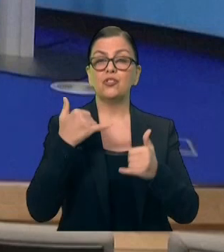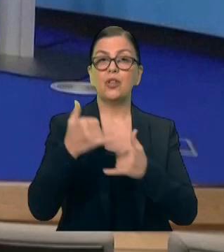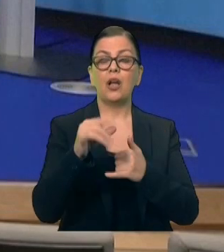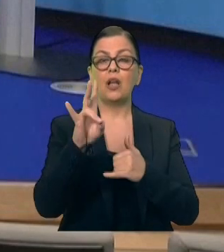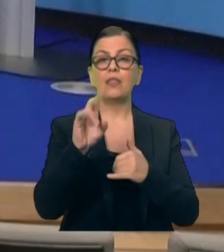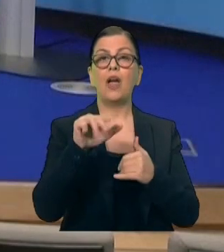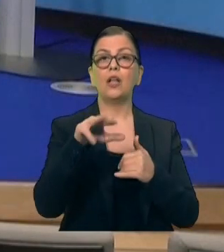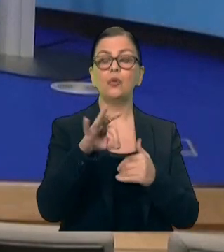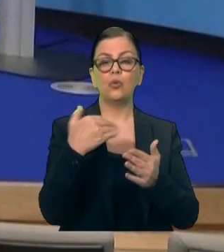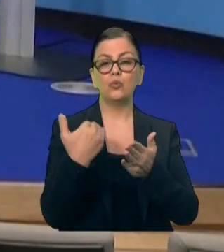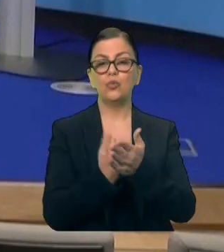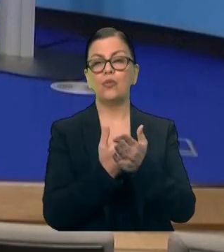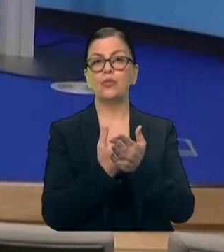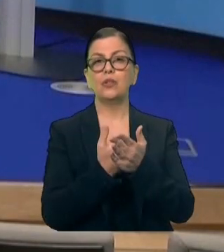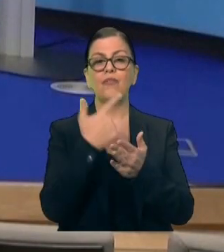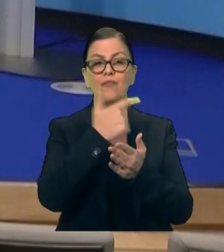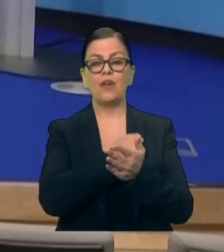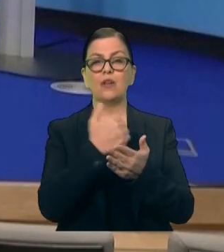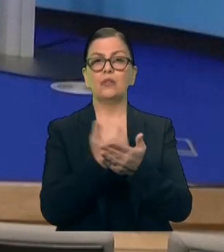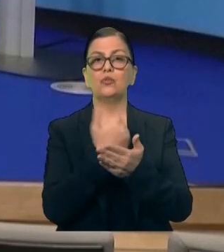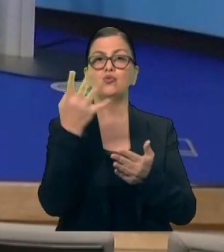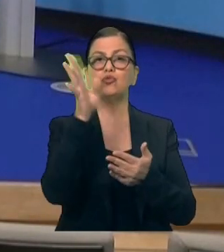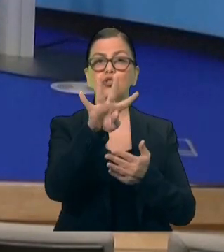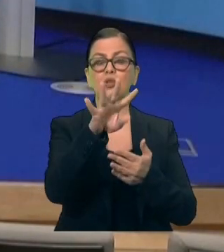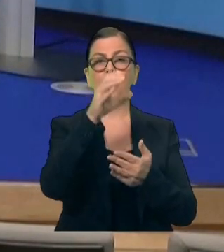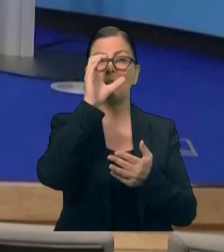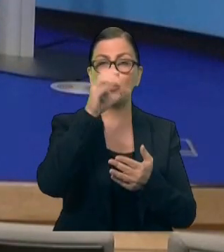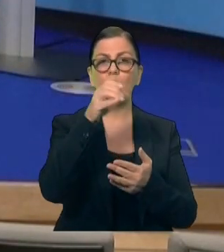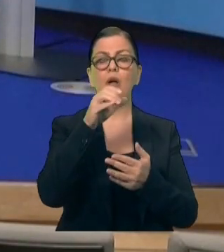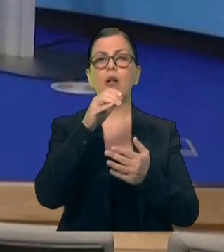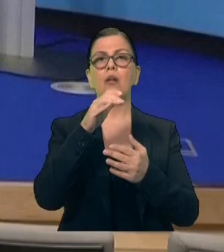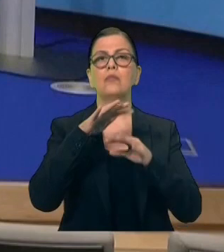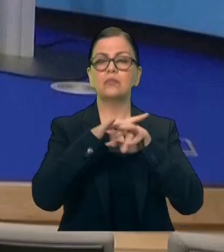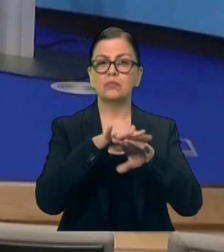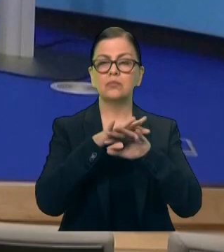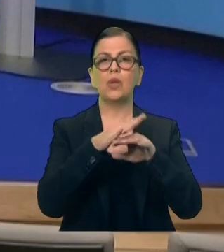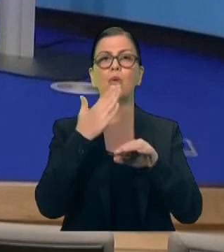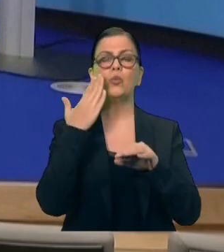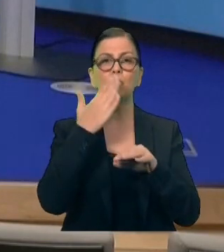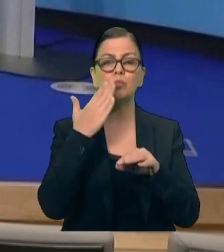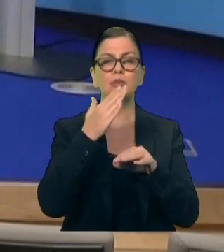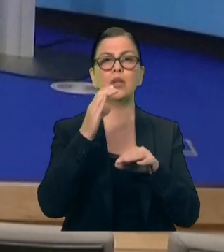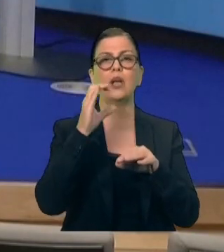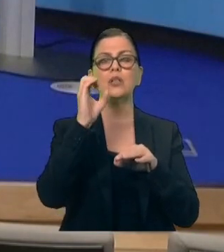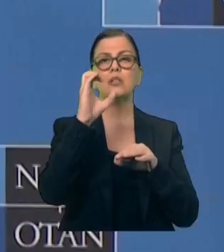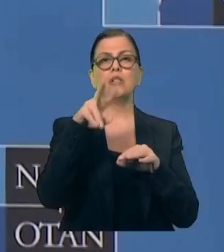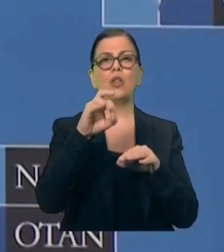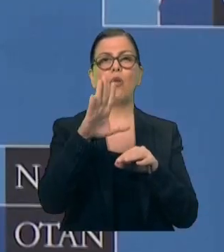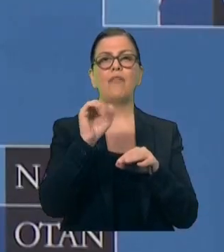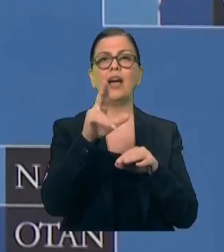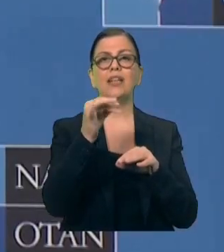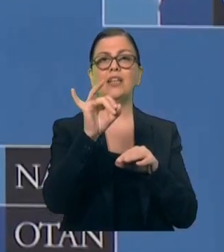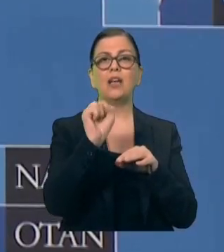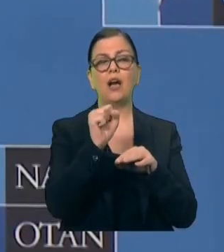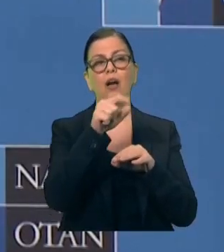NATO-nun 4 yeni döyüş qrupunun yerləşdirilməsidir. Bunlar Bolqarıstan, Macaristan, Rumıniya və Slovakiya kimi ölkələrdə nəzərdə tutulur. Bu